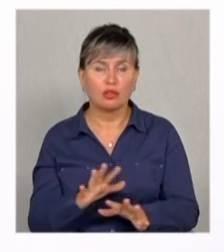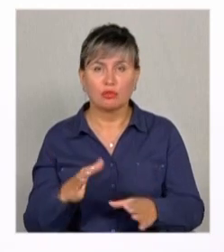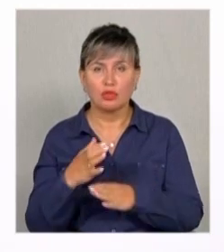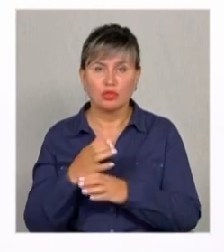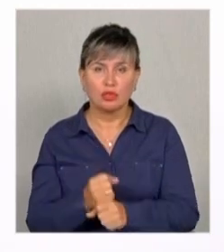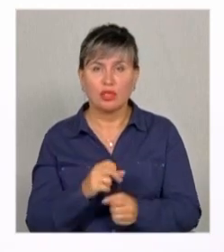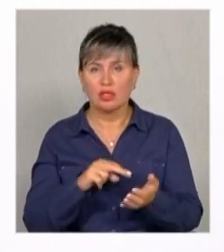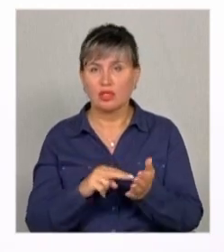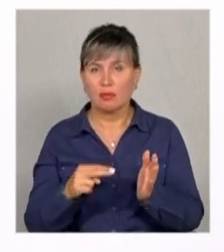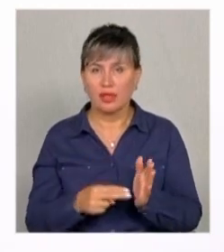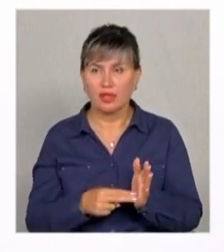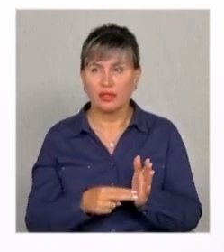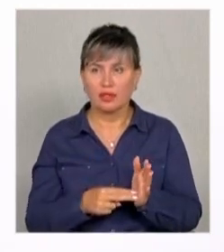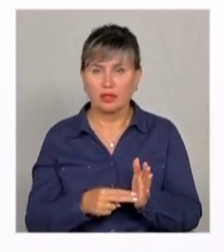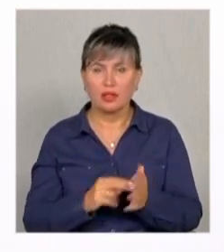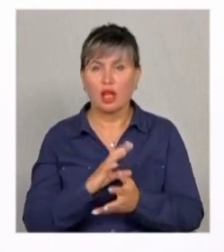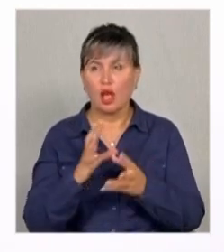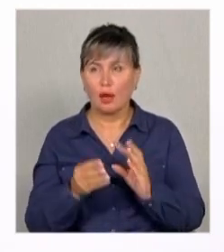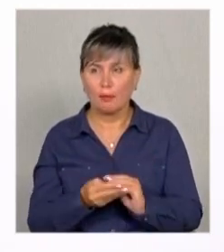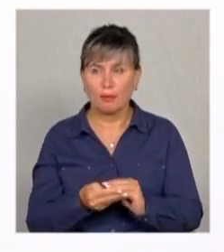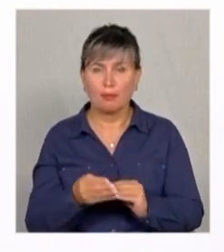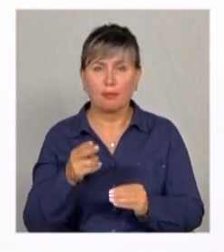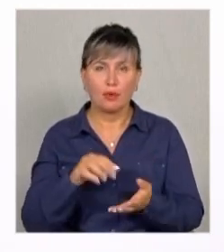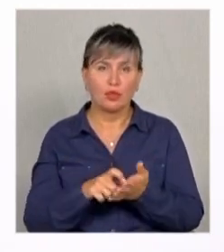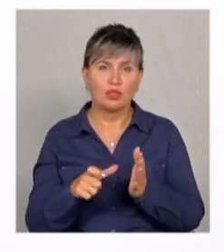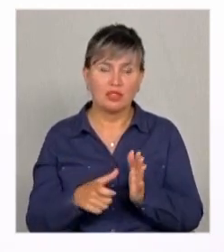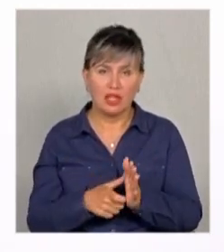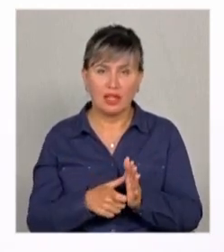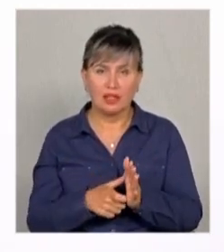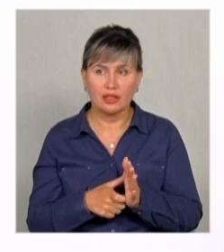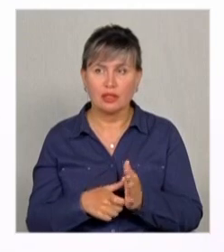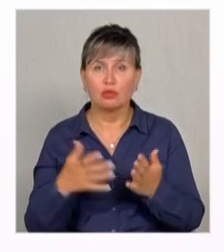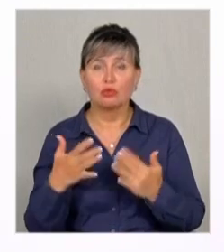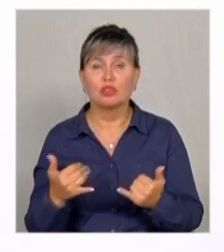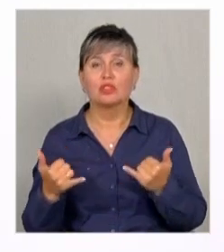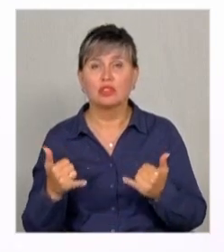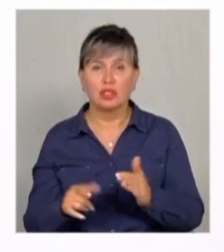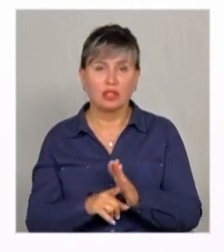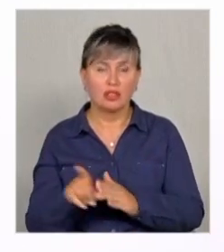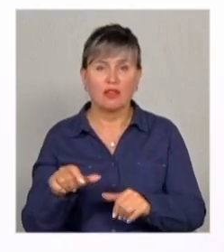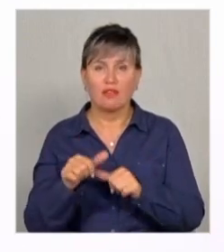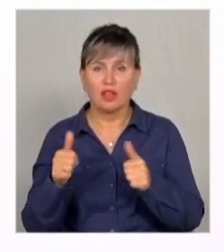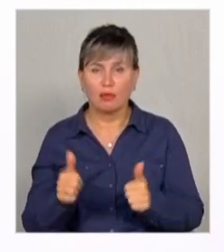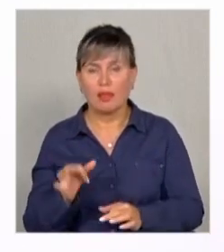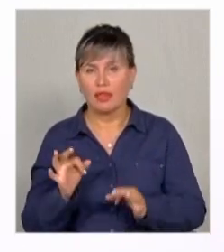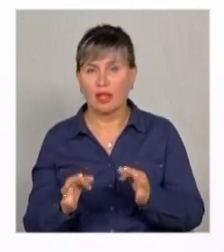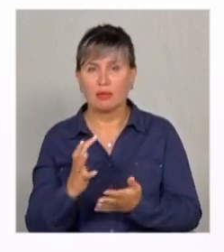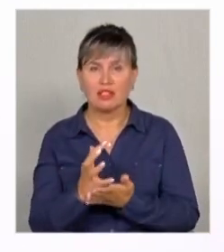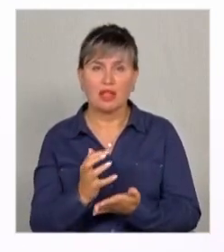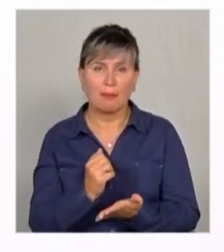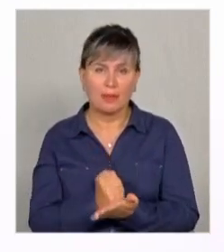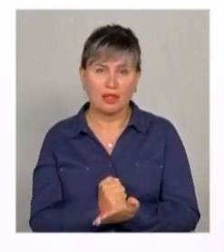сокращения запланированных объемов, в том числе по зданиям и сооружениям, уже сейчас начать формировать нормативный запас